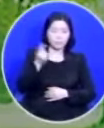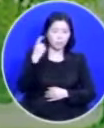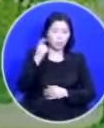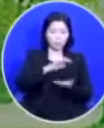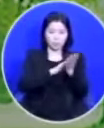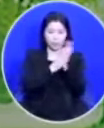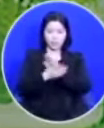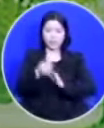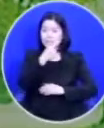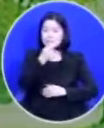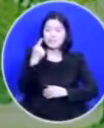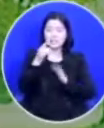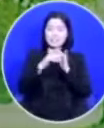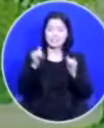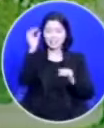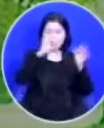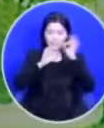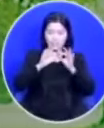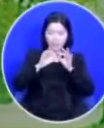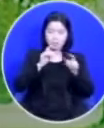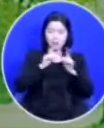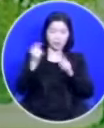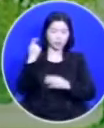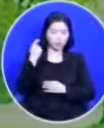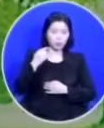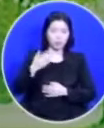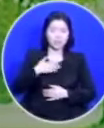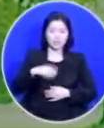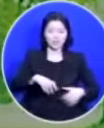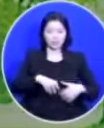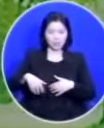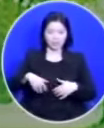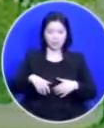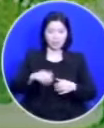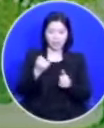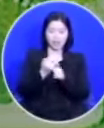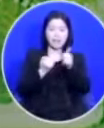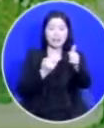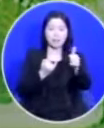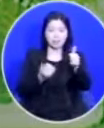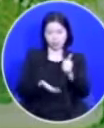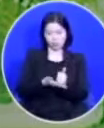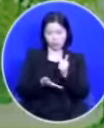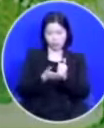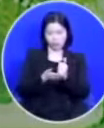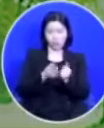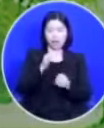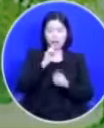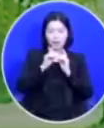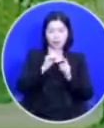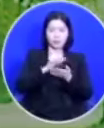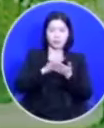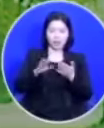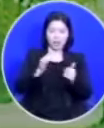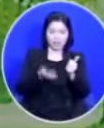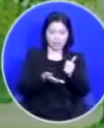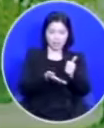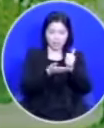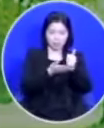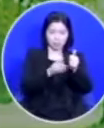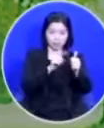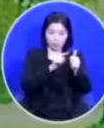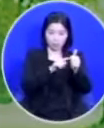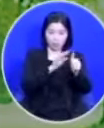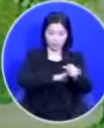찾으신다 기의 망설이다가 남편을 증인으로 추천 합니다 남편들 잘 들으세요